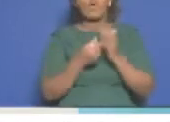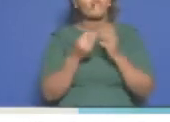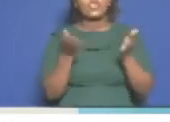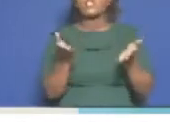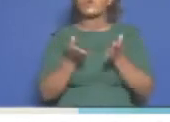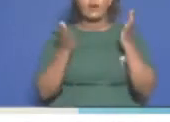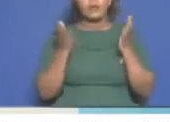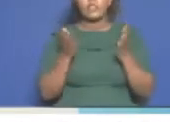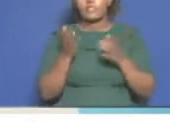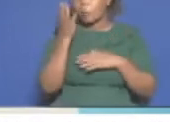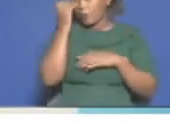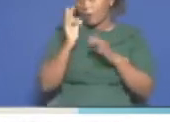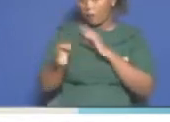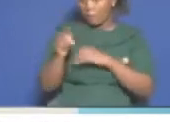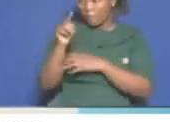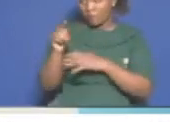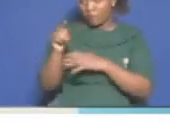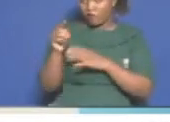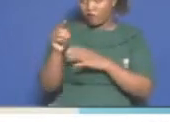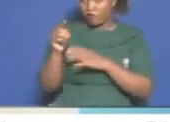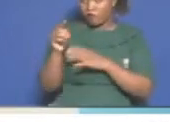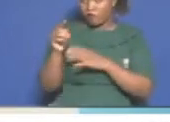zinaitwa. Kwa sababu ukiwa kiongozi hiyo inamaanisha kwamba